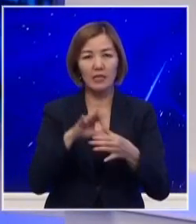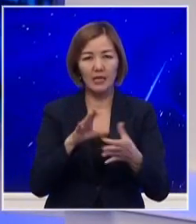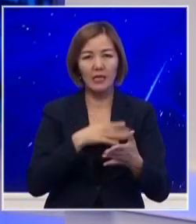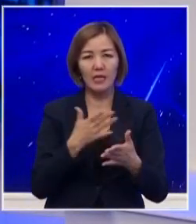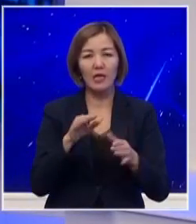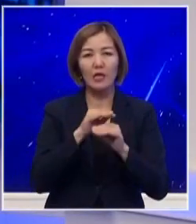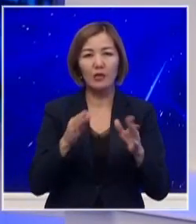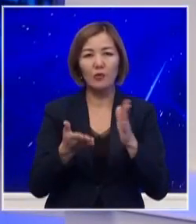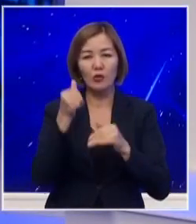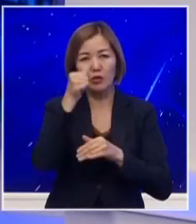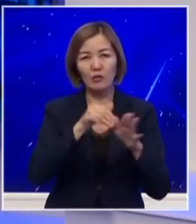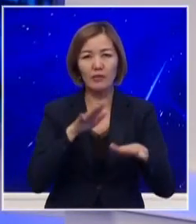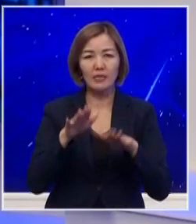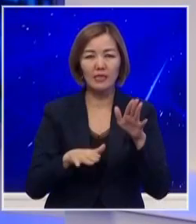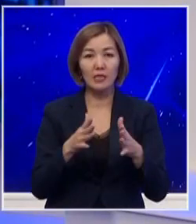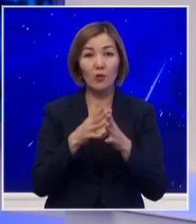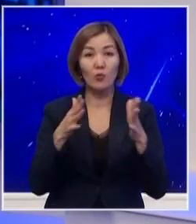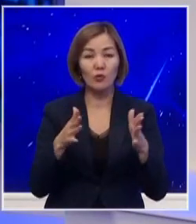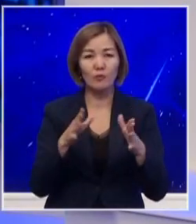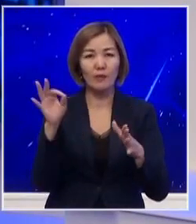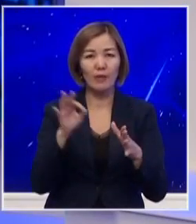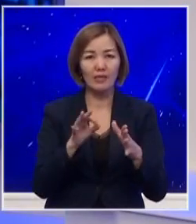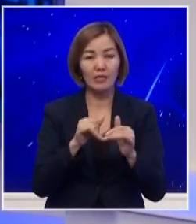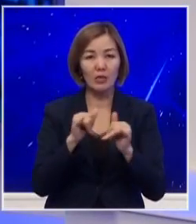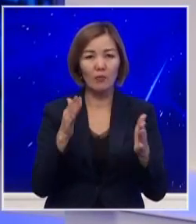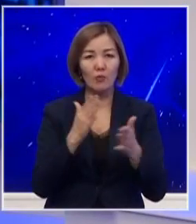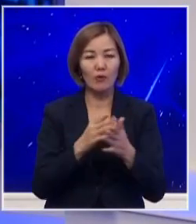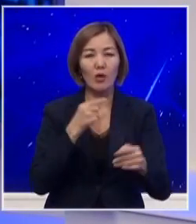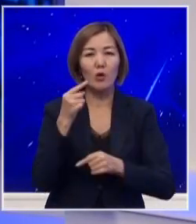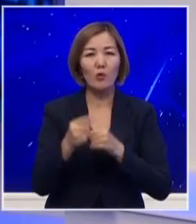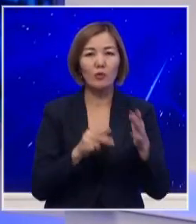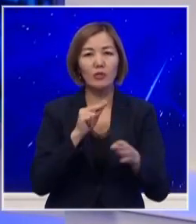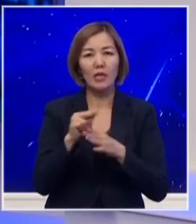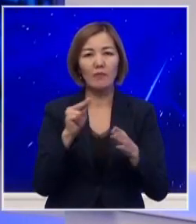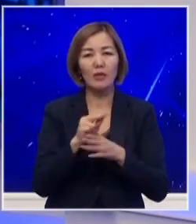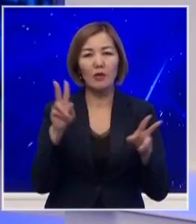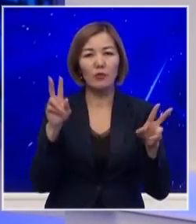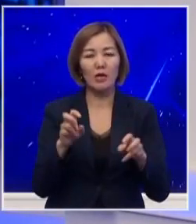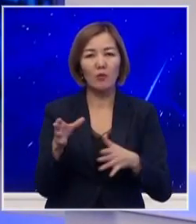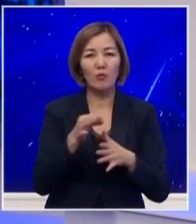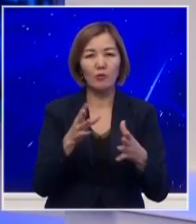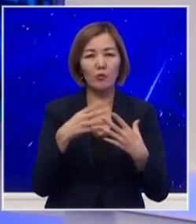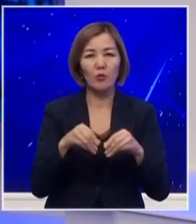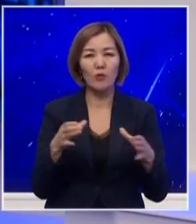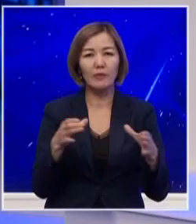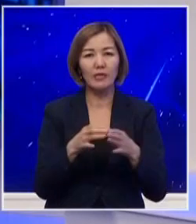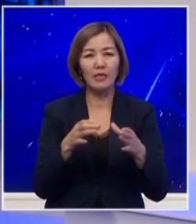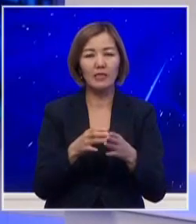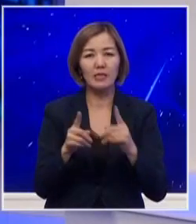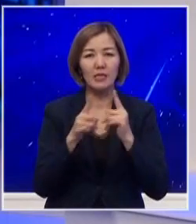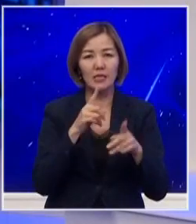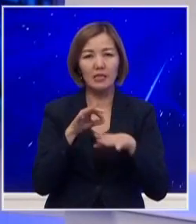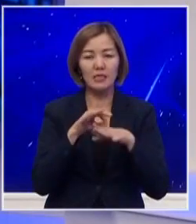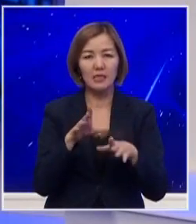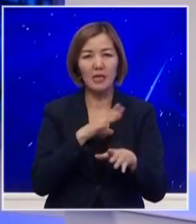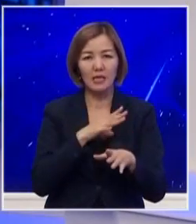Бұл көрсеткіш өткен жылмен салыстырғанда сәл өсіпті. Өскелең ұрпақты тәрбиелеу мәселесі облыстық қоғамдық кеңестің кезекті